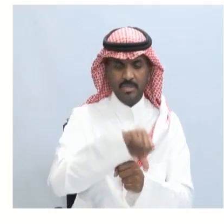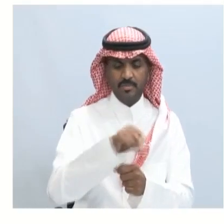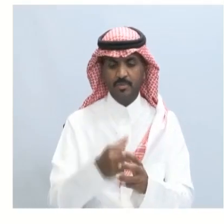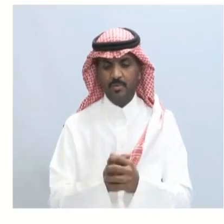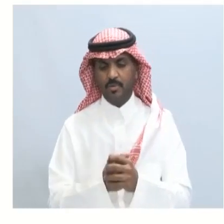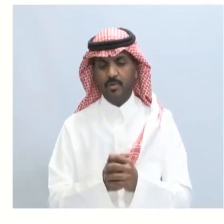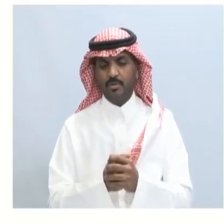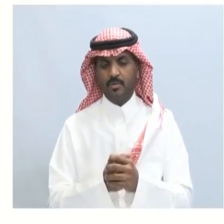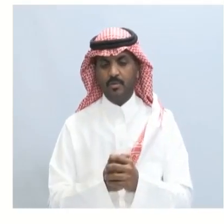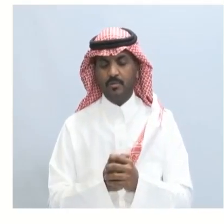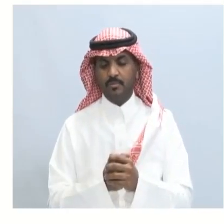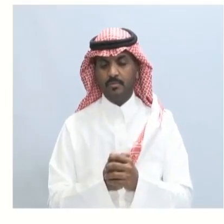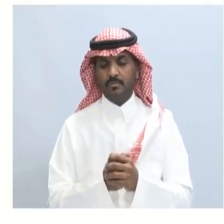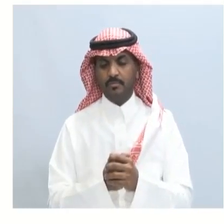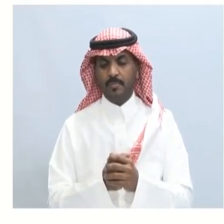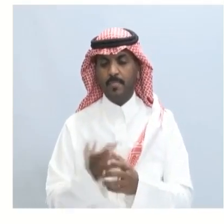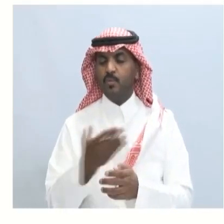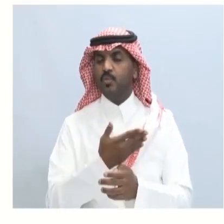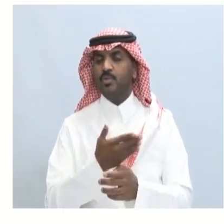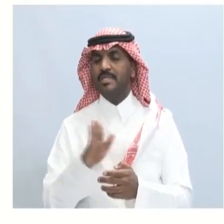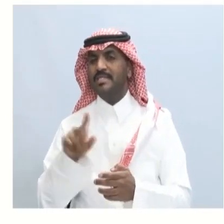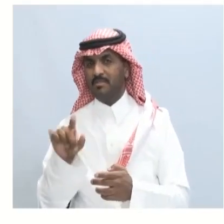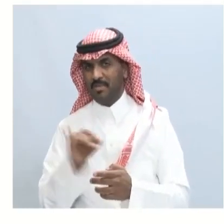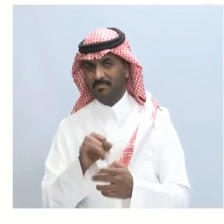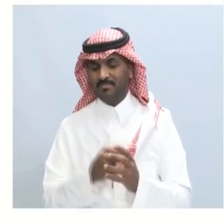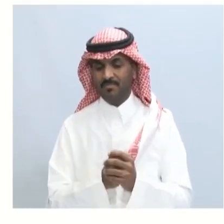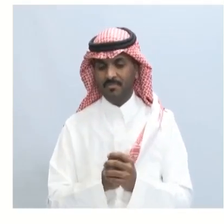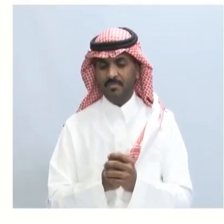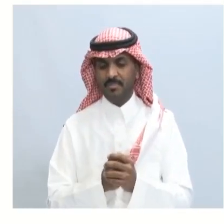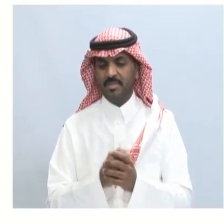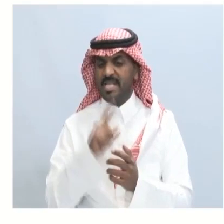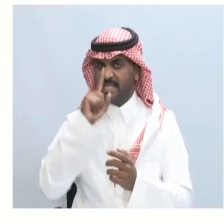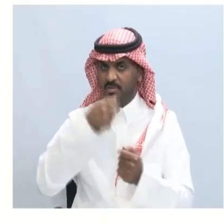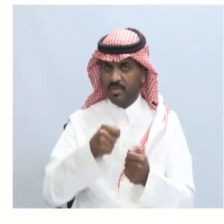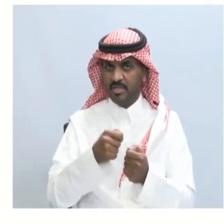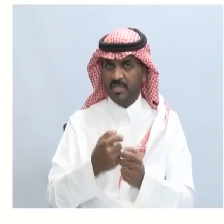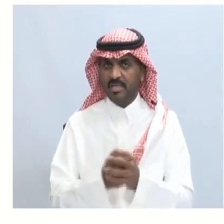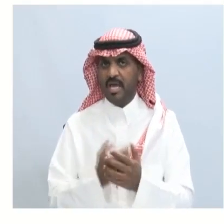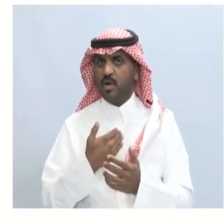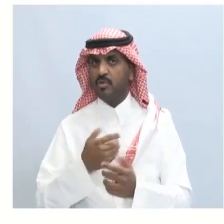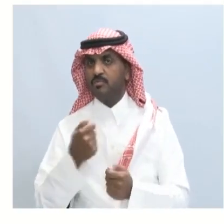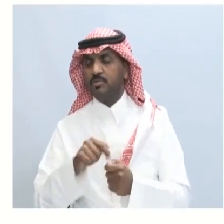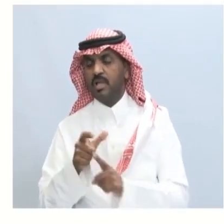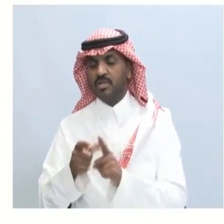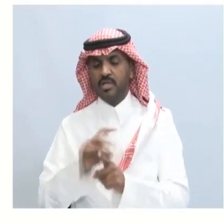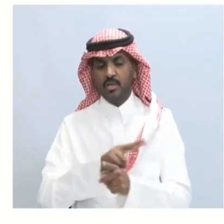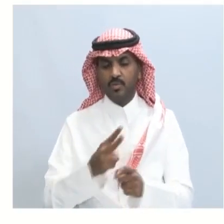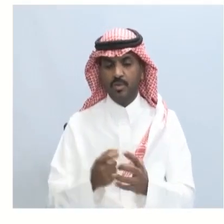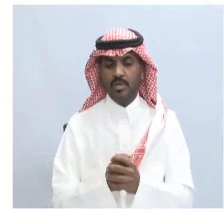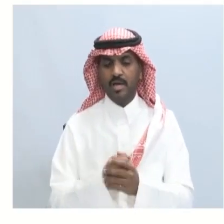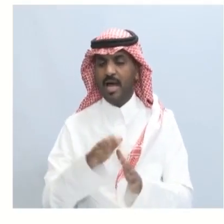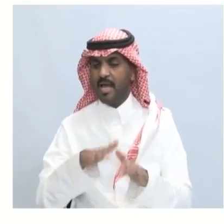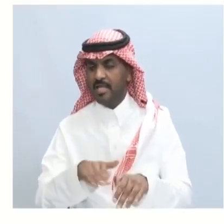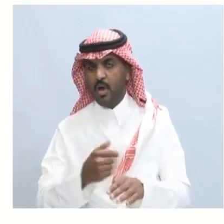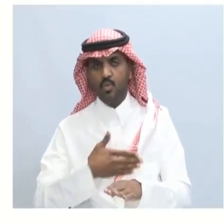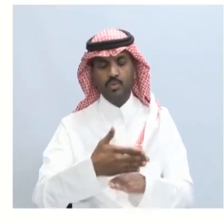الايجابي حقوق اما الجانب السلبي ما هي التزامات ماليه التي يتحملها الشخص ايا كان نوعها وسواء كانت حاليه ام